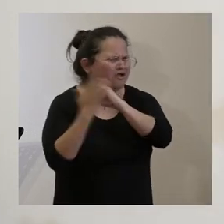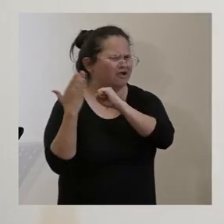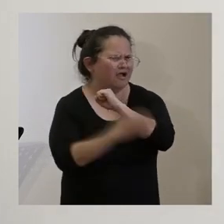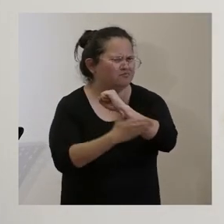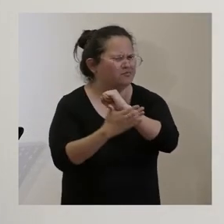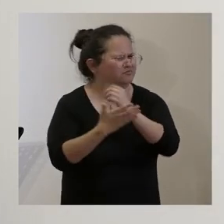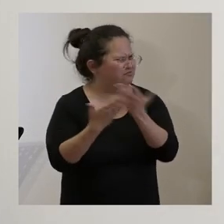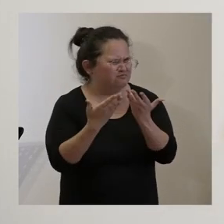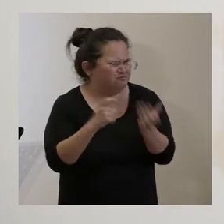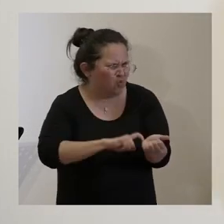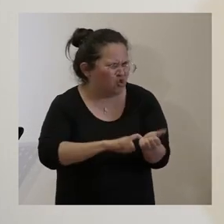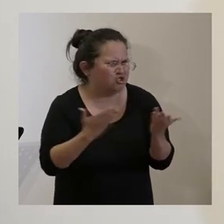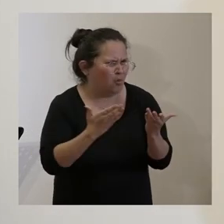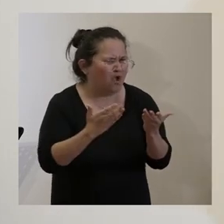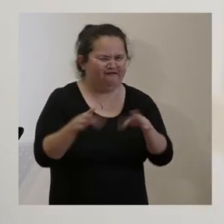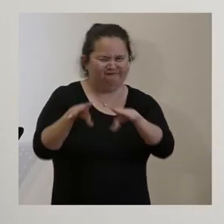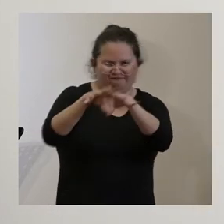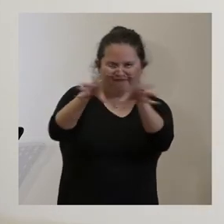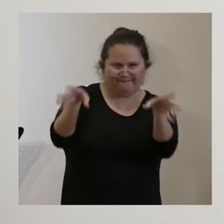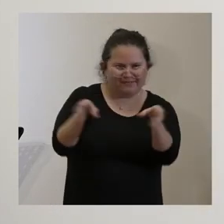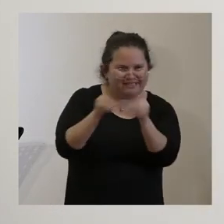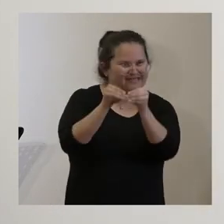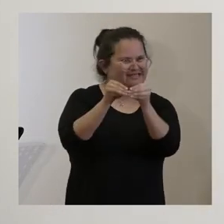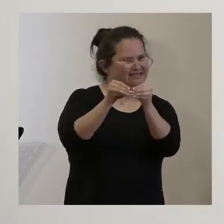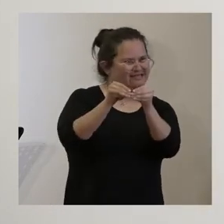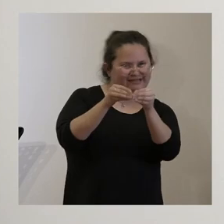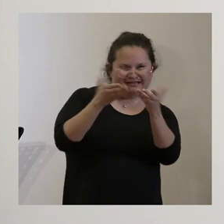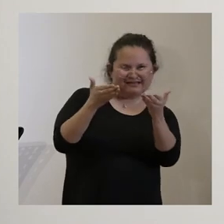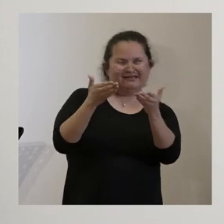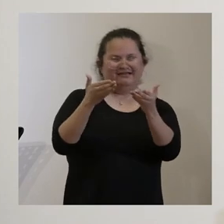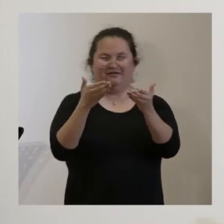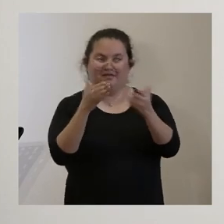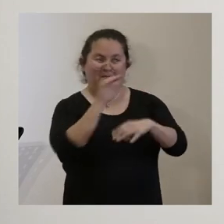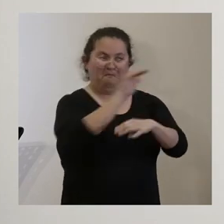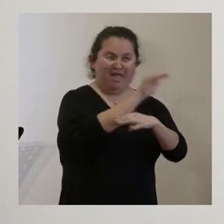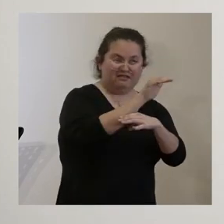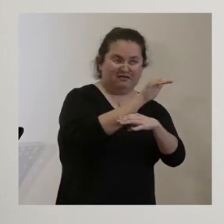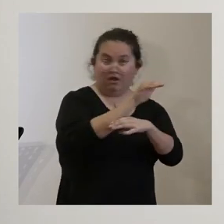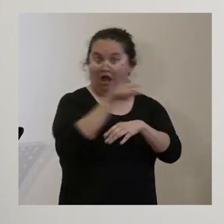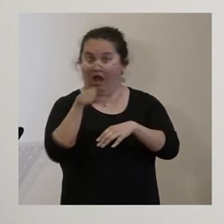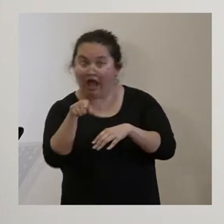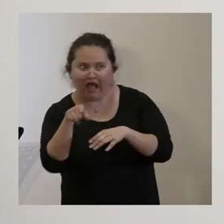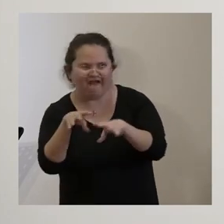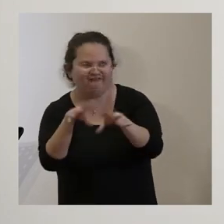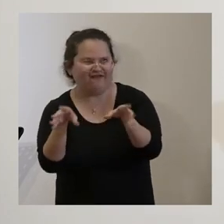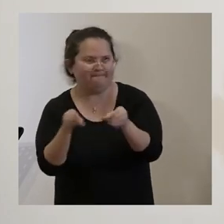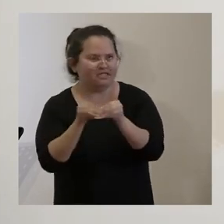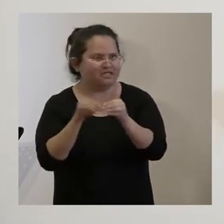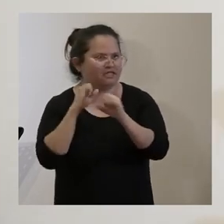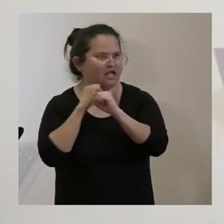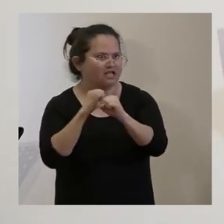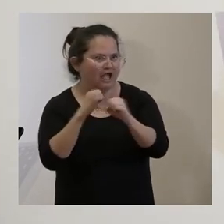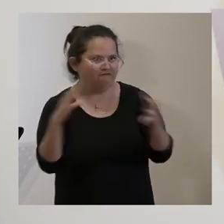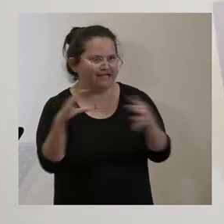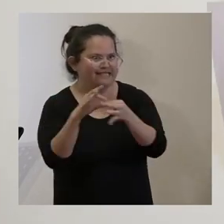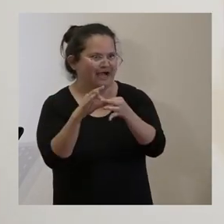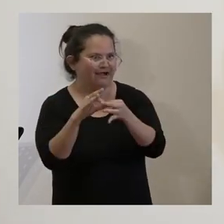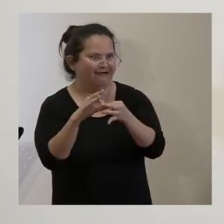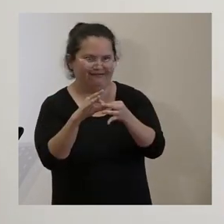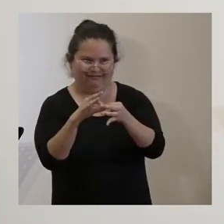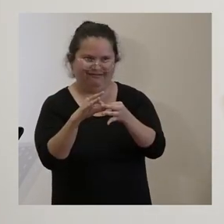étroits, les liens familiaux, qui les unissaient au groupe des esclaves. Finalement, cette image de deux femmes